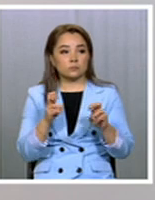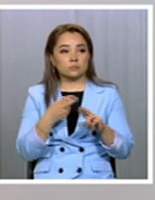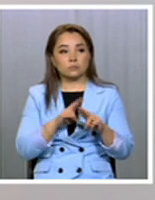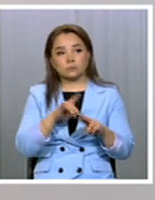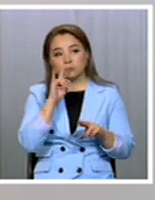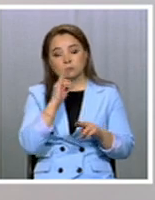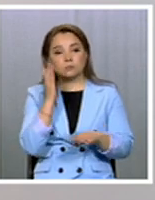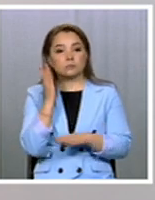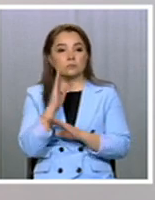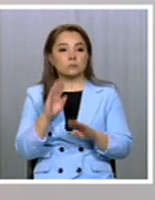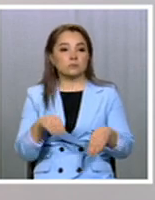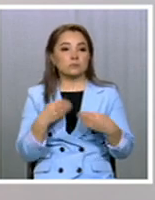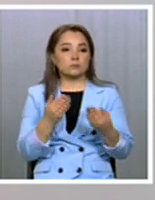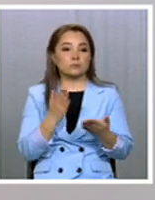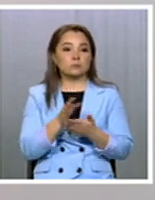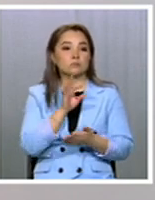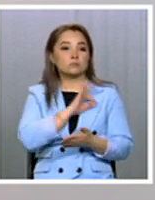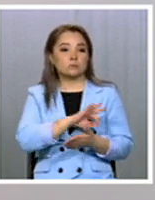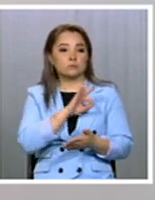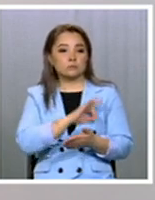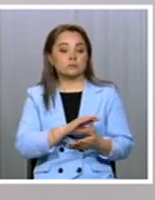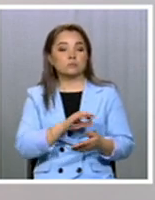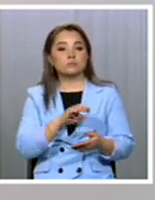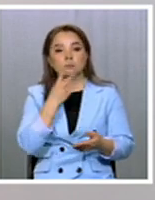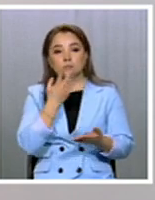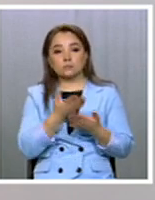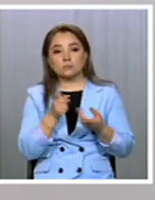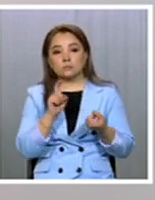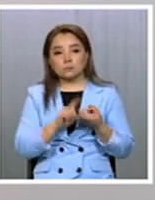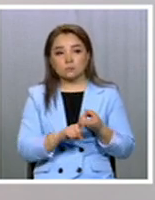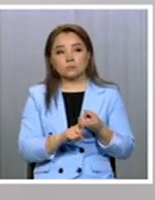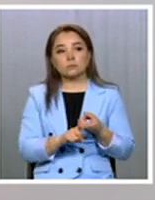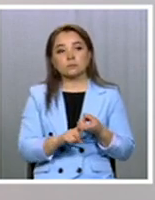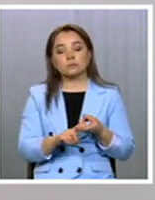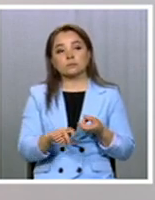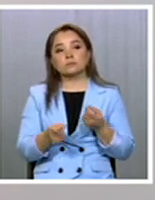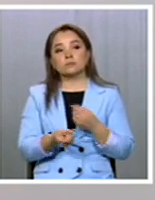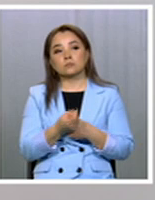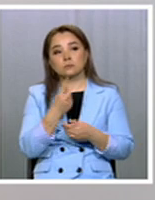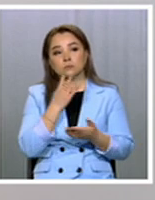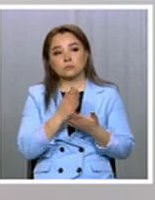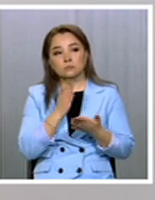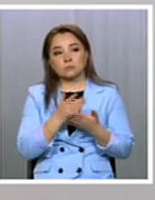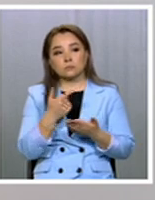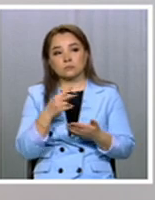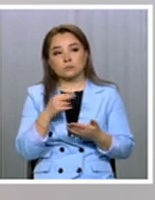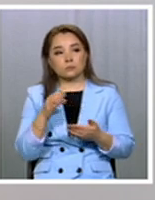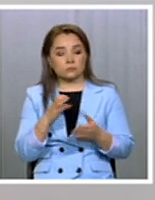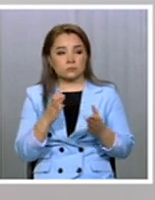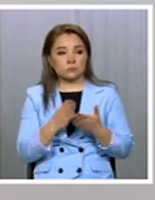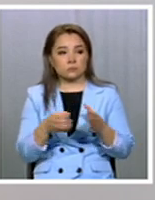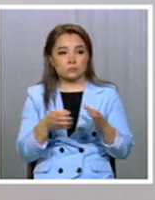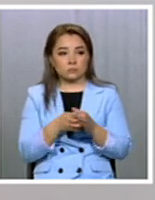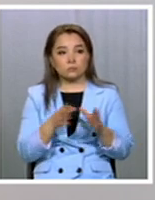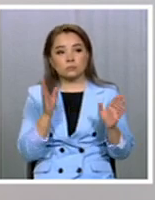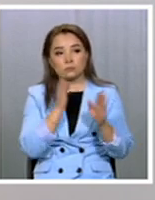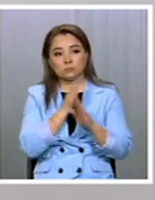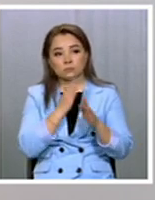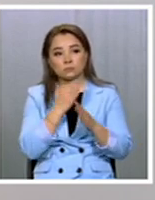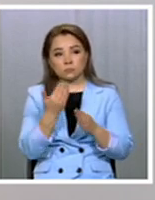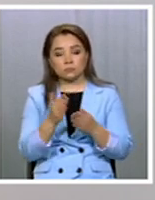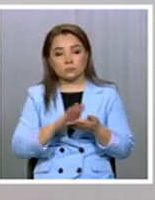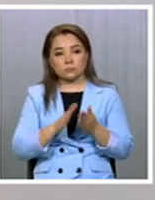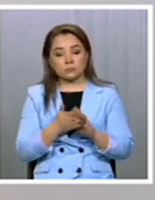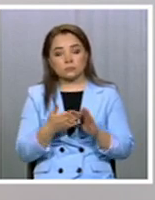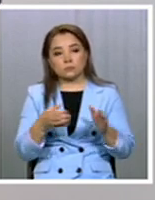беріліп тұр. Пайдалануына қарай, пайда болуына, генезисіне қарай, экологиялығын